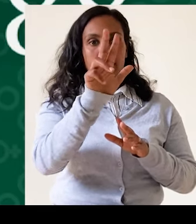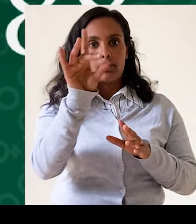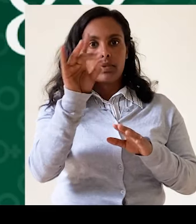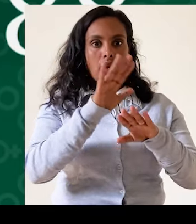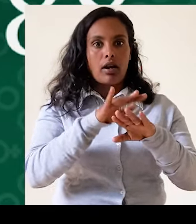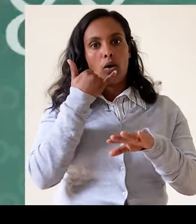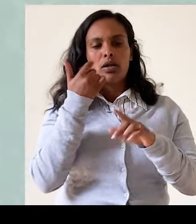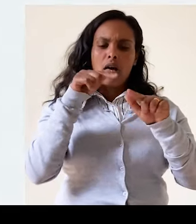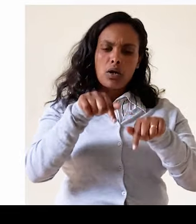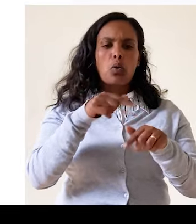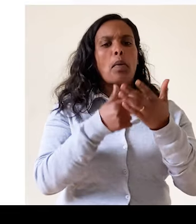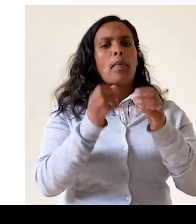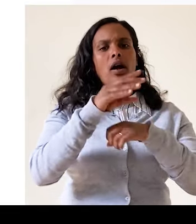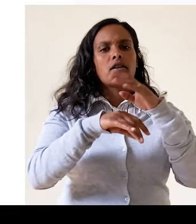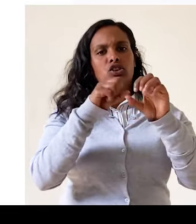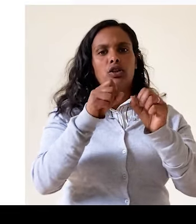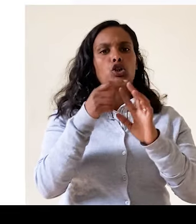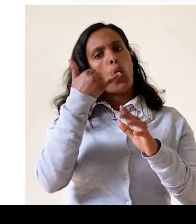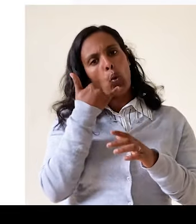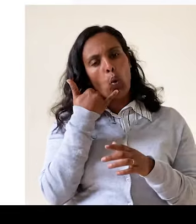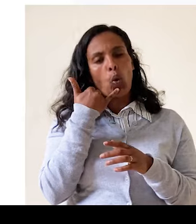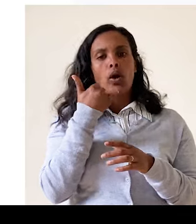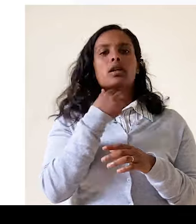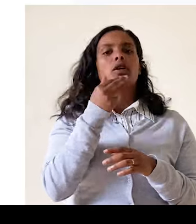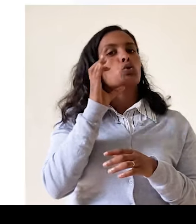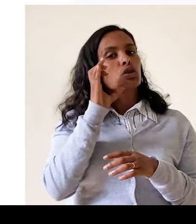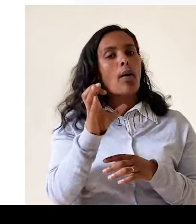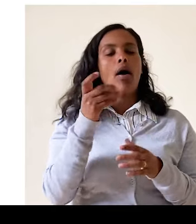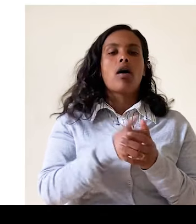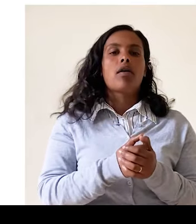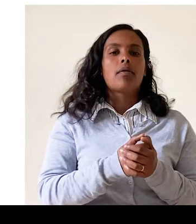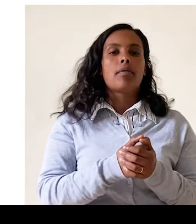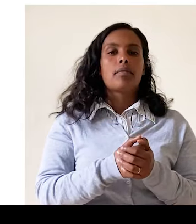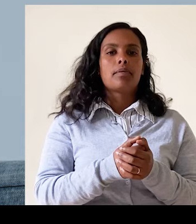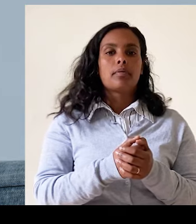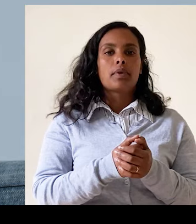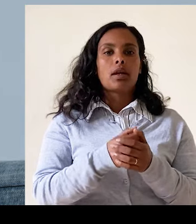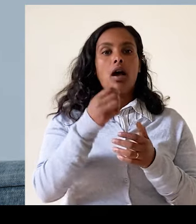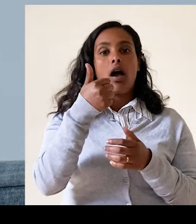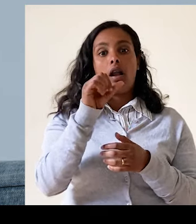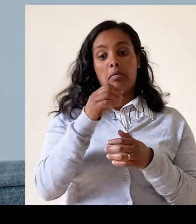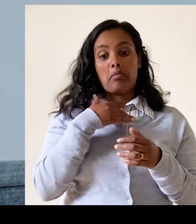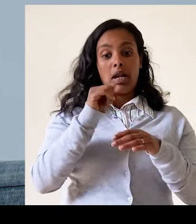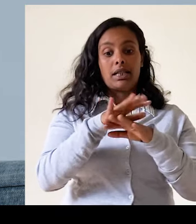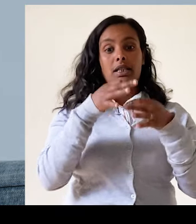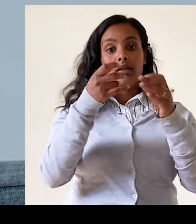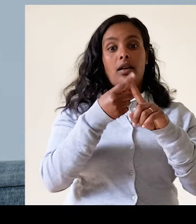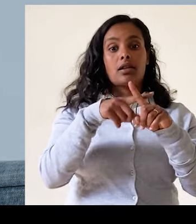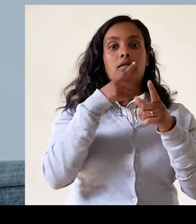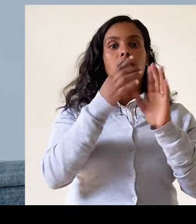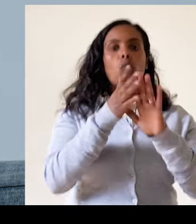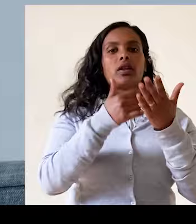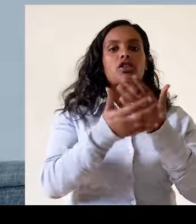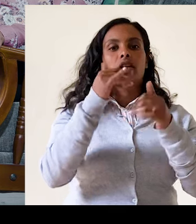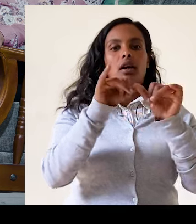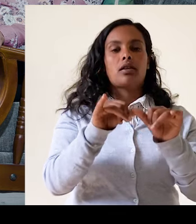ይደውሉ። ዛሬውኑ መመካከር እንችላለን። ይደውሉ፣ ድምጻችሁ ይሰማ። ያለንታ መልእክት ተከታትለን ተመልሰናል።